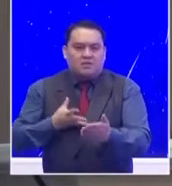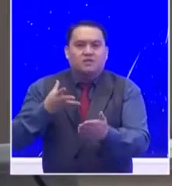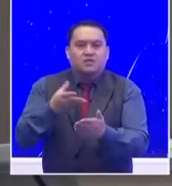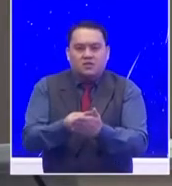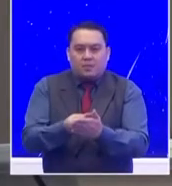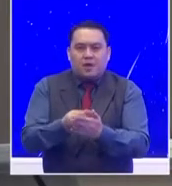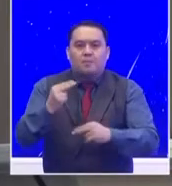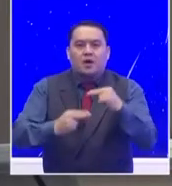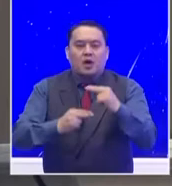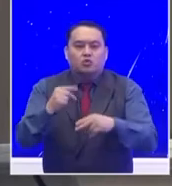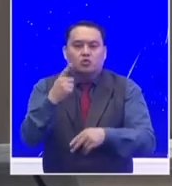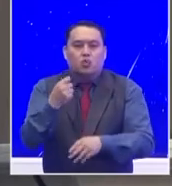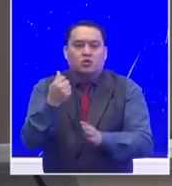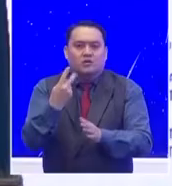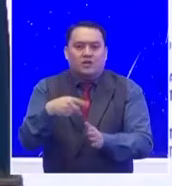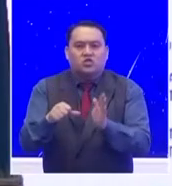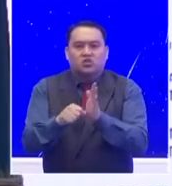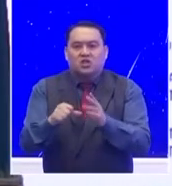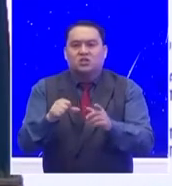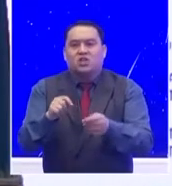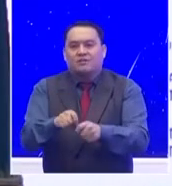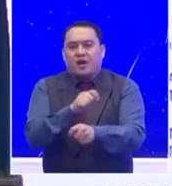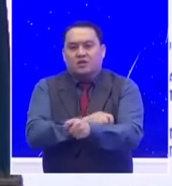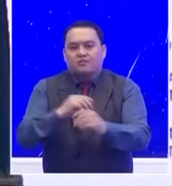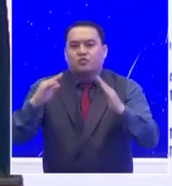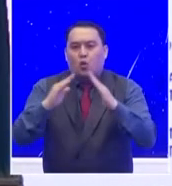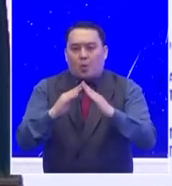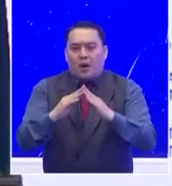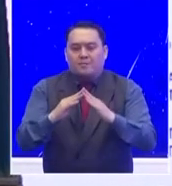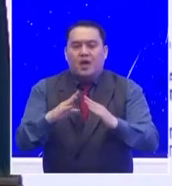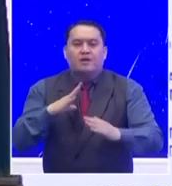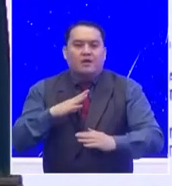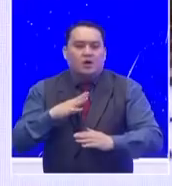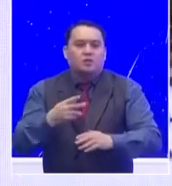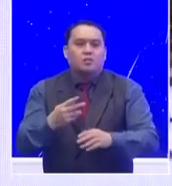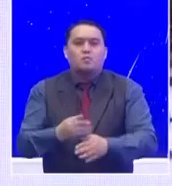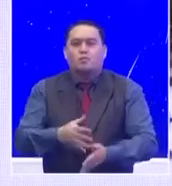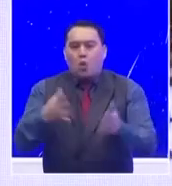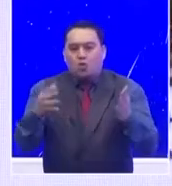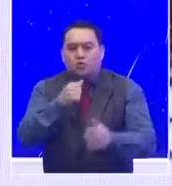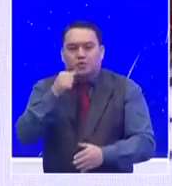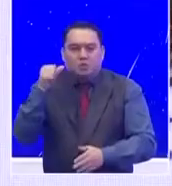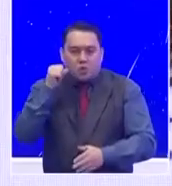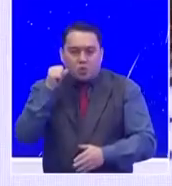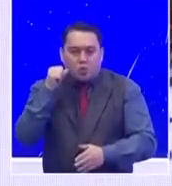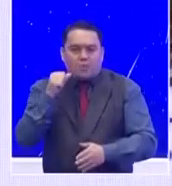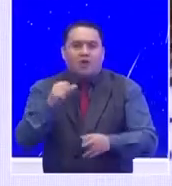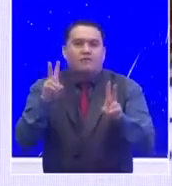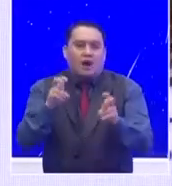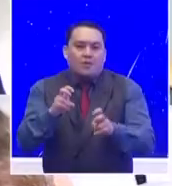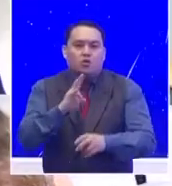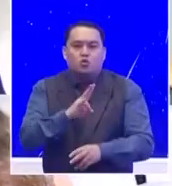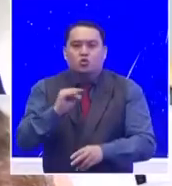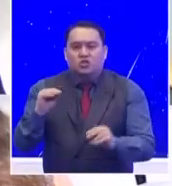инвестиций. Построено свыше 126 тысяч квадратных метров жилья, что почти в полтора раза больше предыдущего года. В рамках